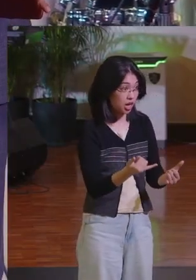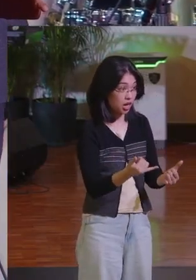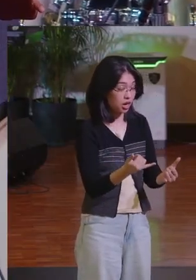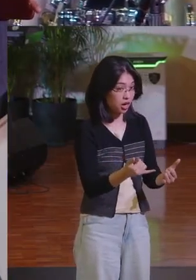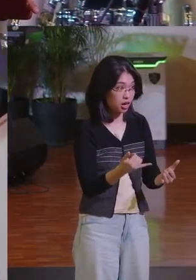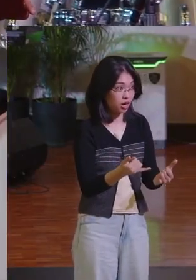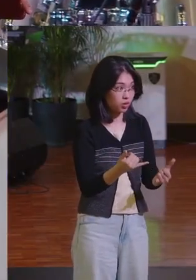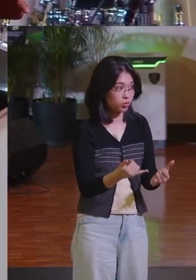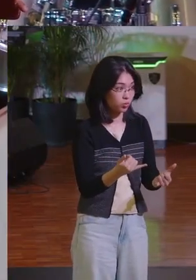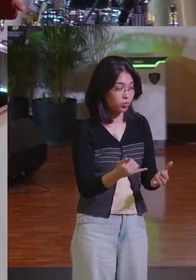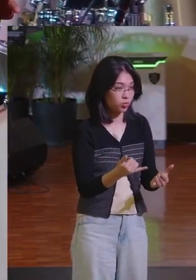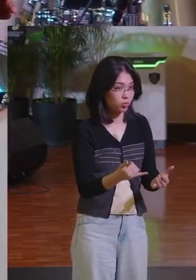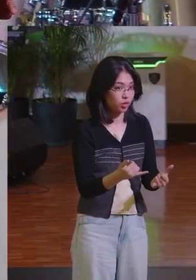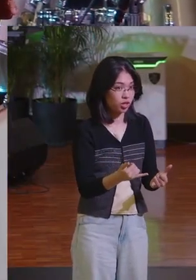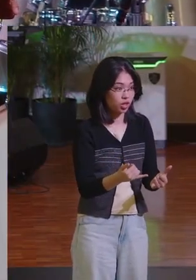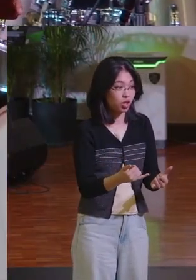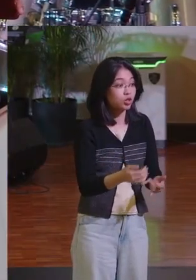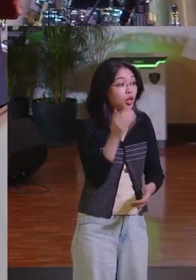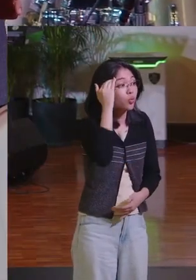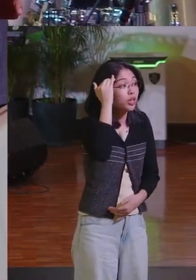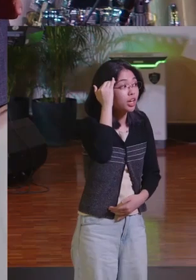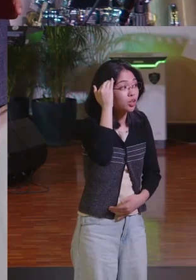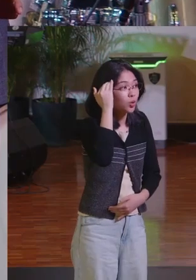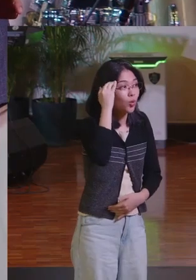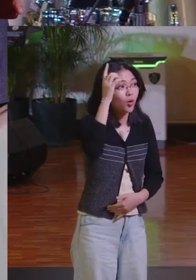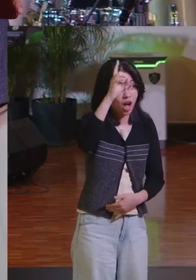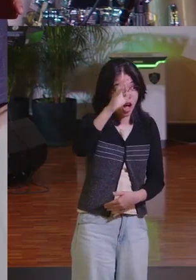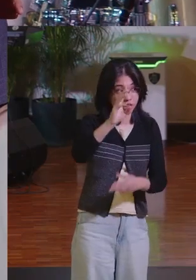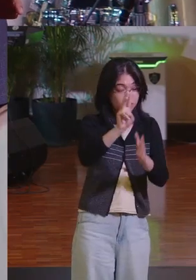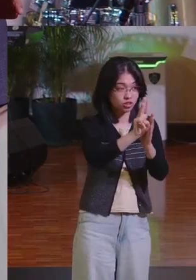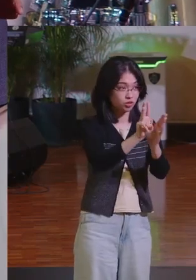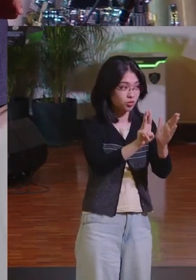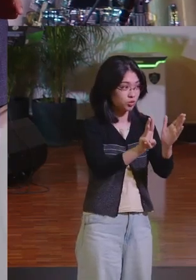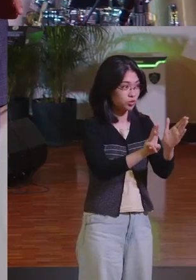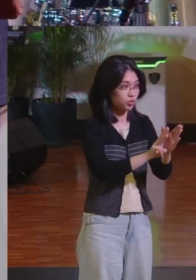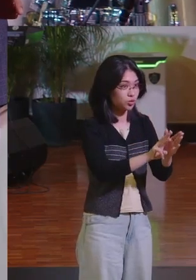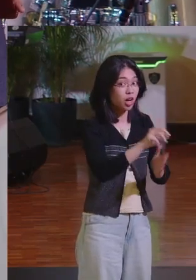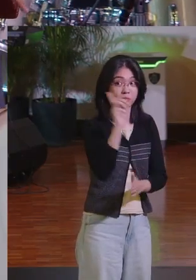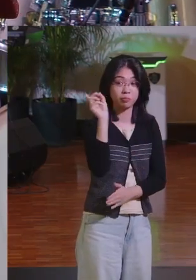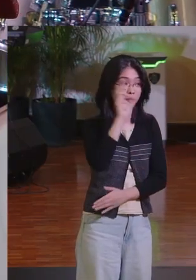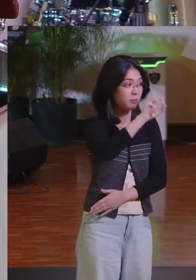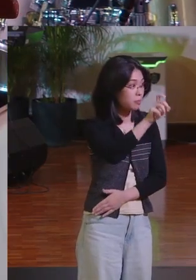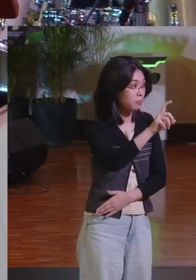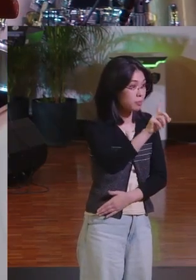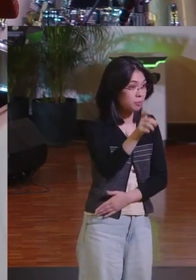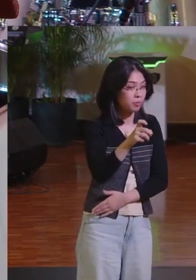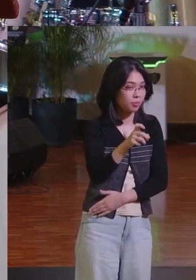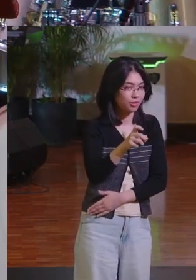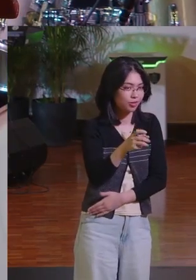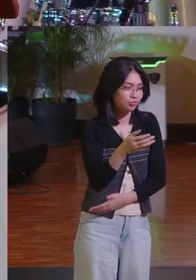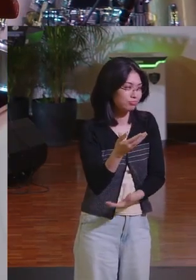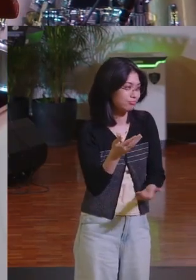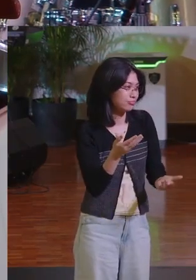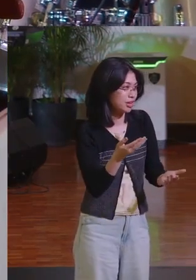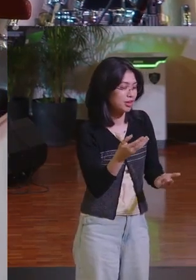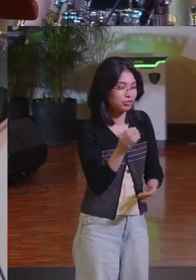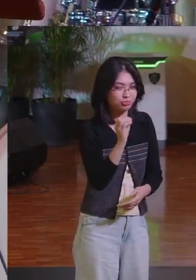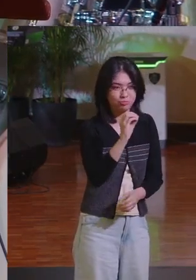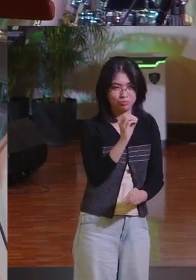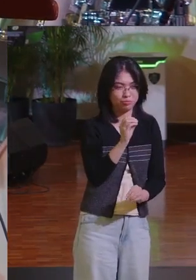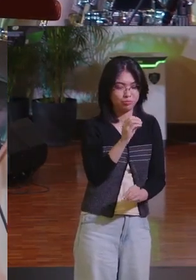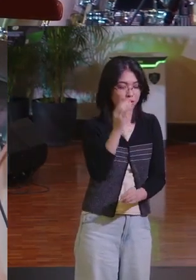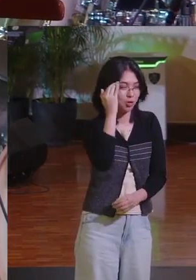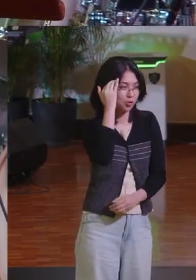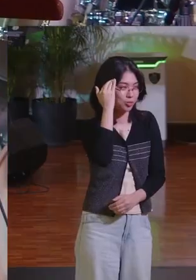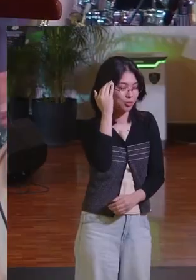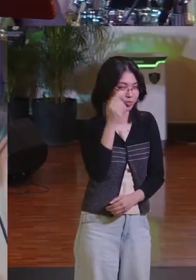upang malaman natin ang kagustuhan ng Diyos? Palagay ninyo, di ba wala naman nakakaalam, ano? You cast lots o